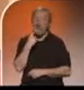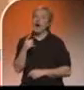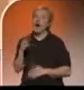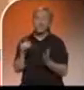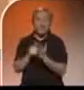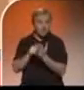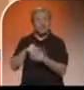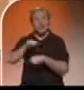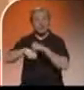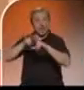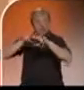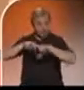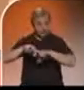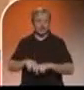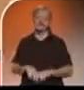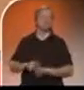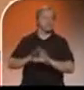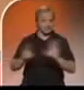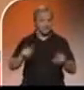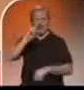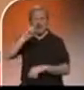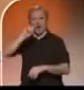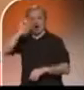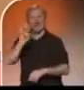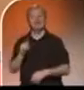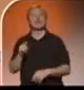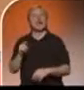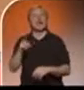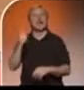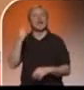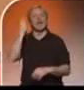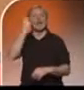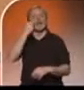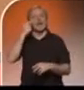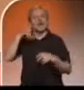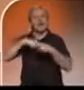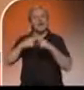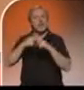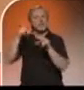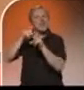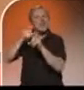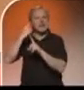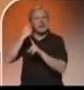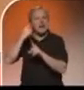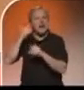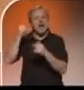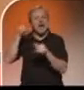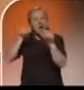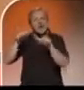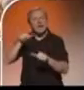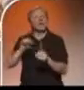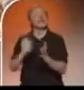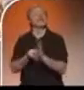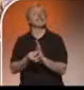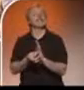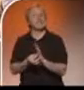třeba toto vyšetření. Pak se mi ptají, kdy je vhodné operace dioptrií. Operace dioptrií je vhodná v okamžiku,